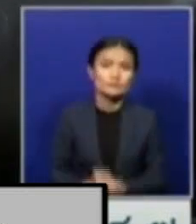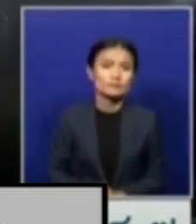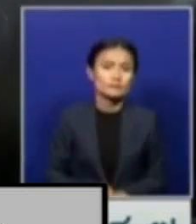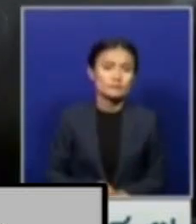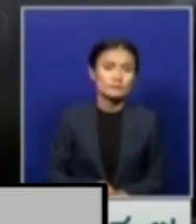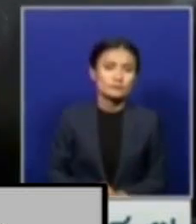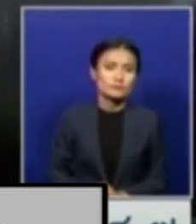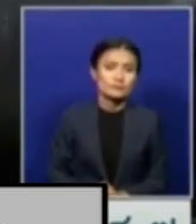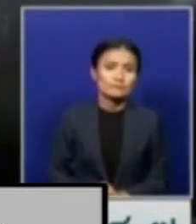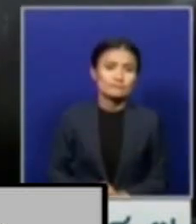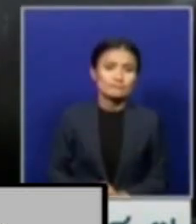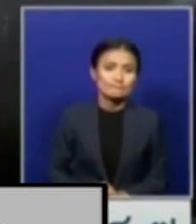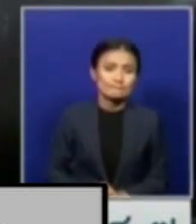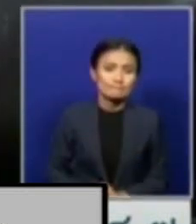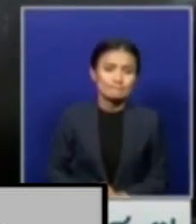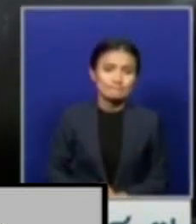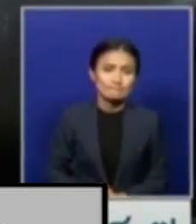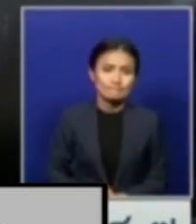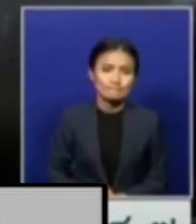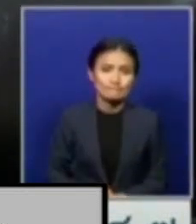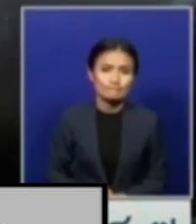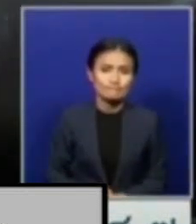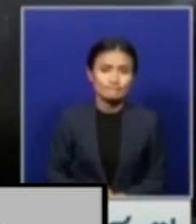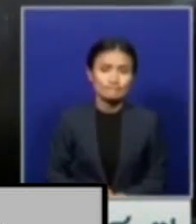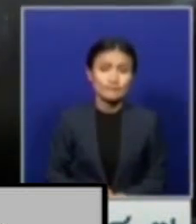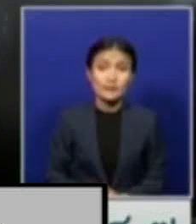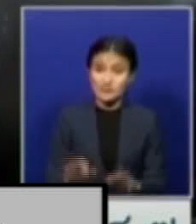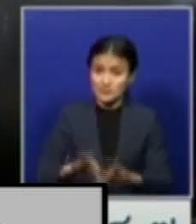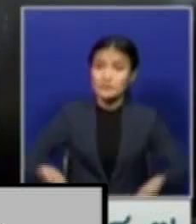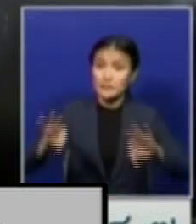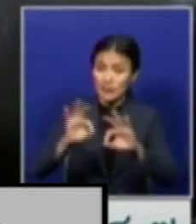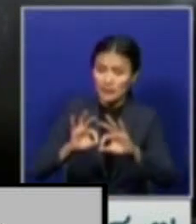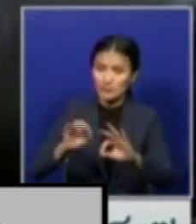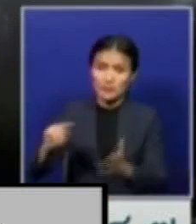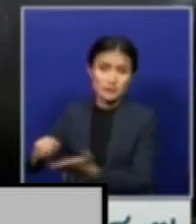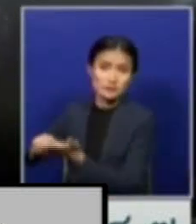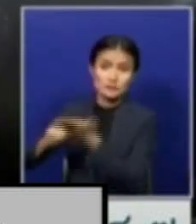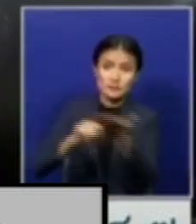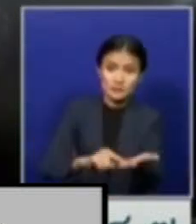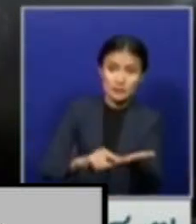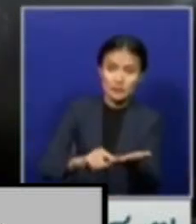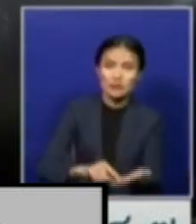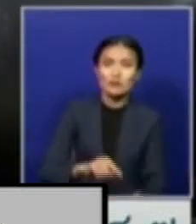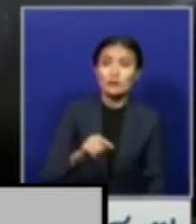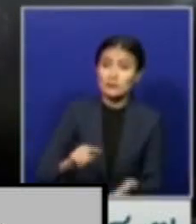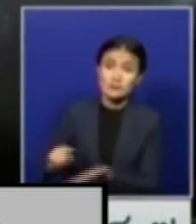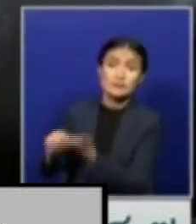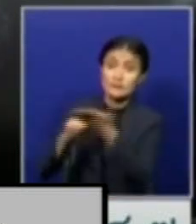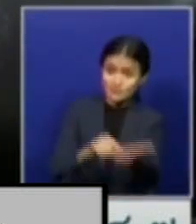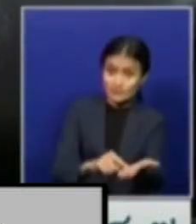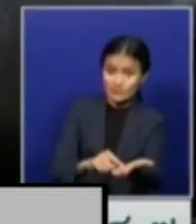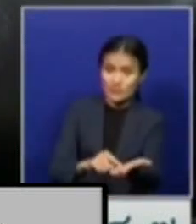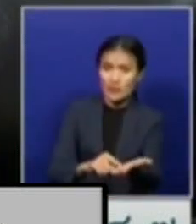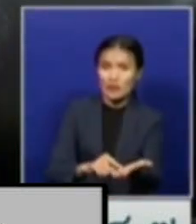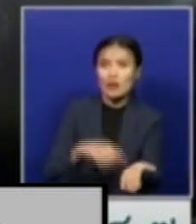านให้สภาได้รับทราบและก็ตรวจสอบร่วมกันกับการใช้พ.ร.ก.ไม่ต้องถี่ครับทุกๆ3เดือน